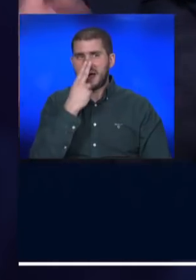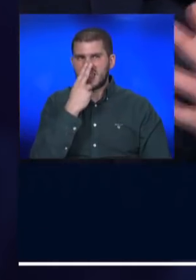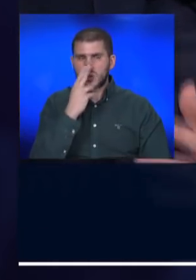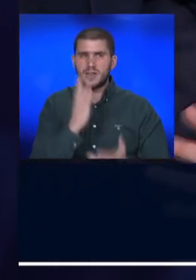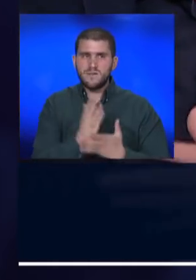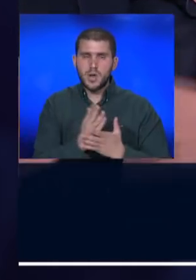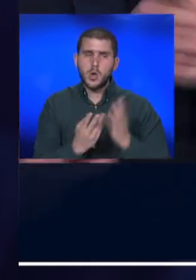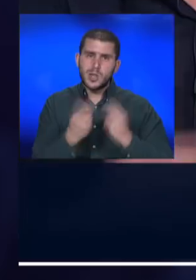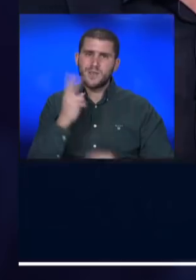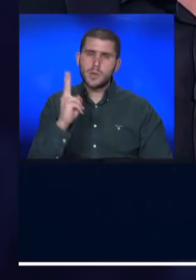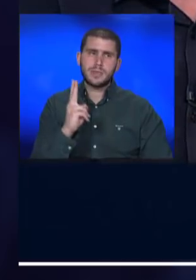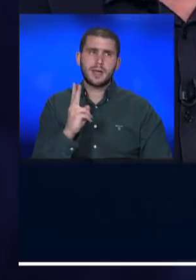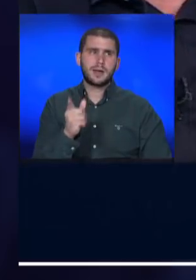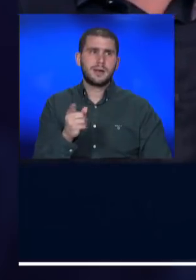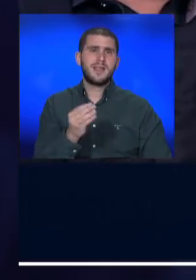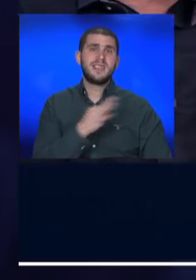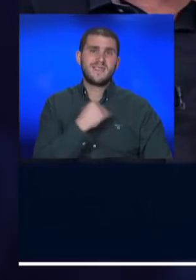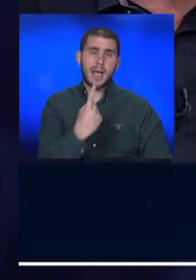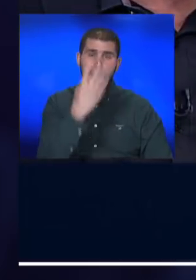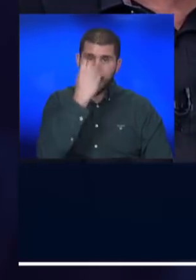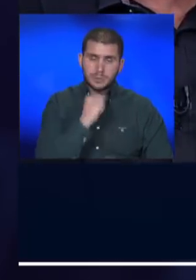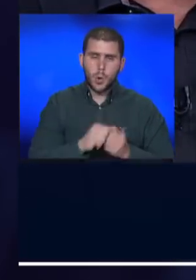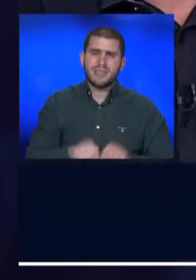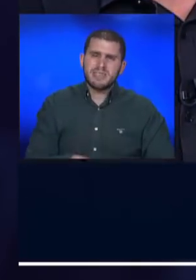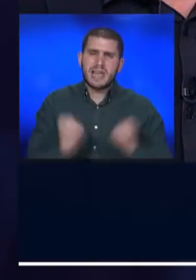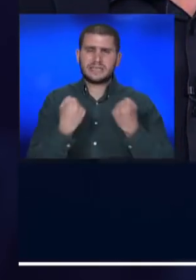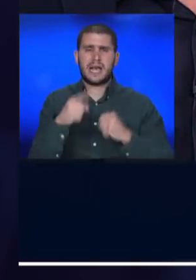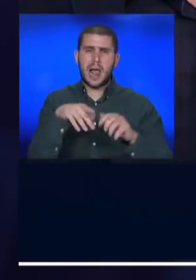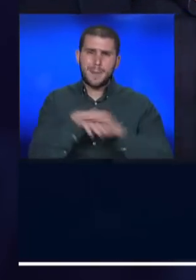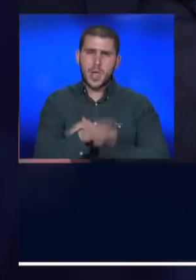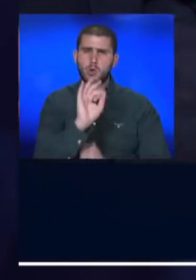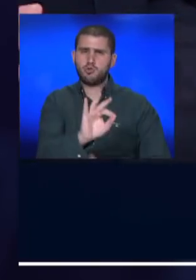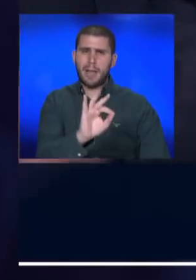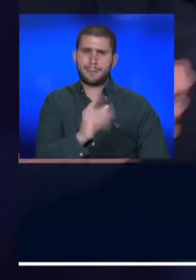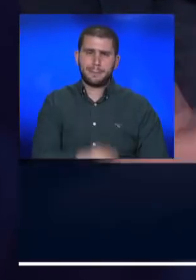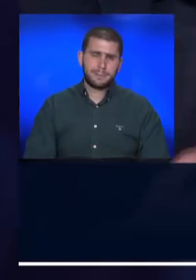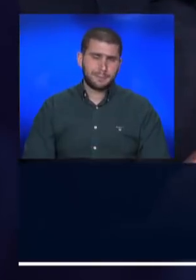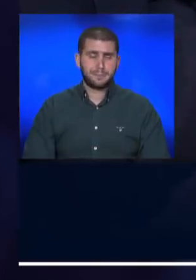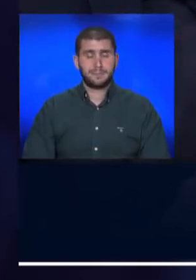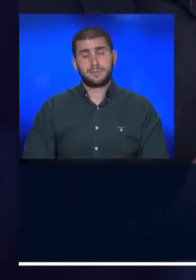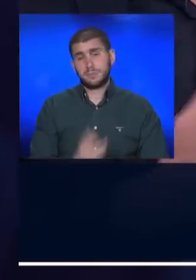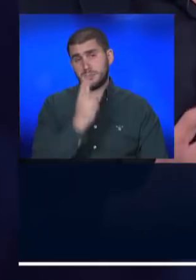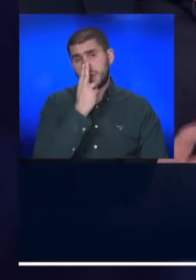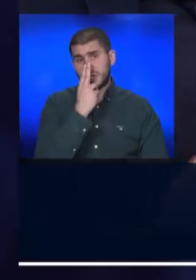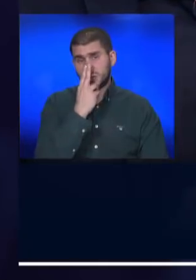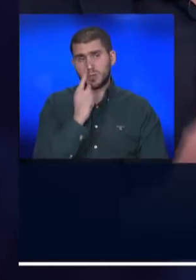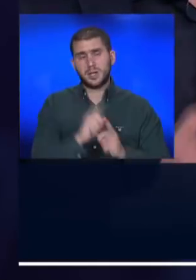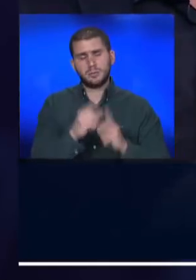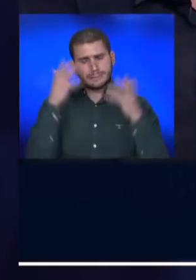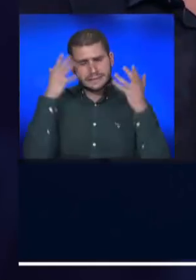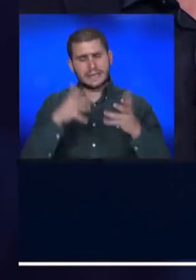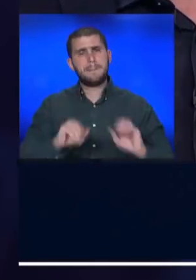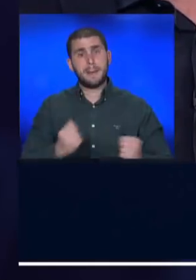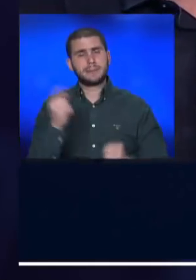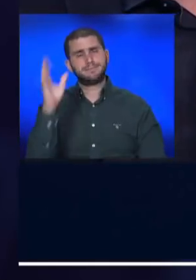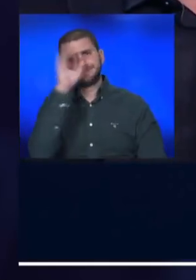נפגעים בקרב החמאס, עוד נזק למנהרות התת-קרקעיות, ולנסות לרכז מאמצים, כי הם מבינים